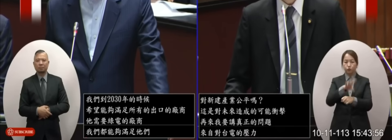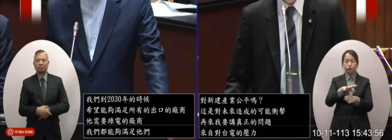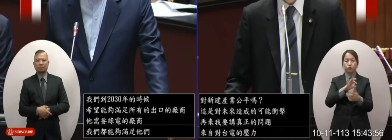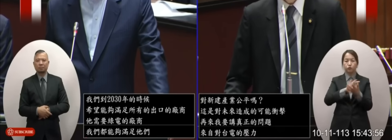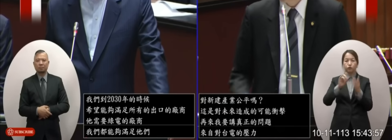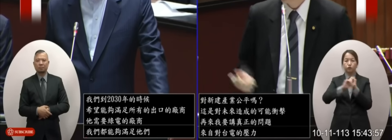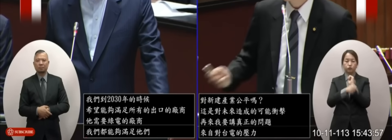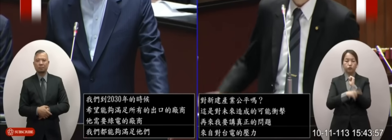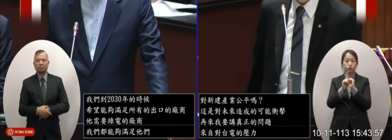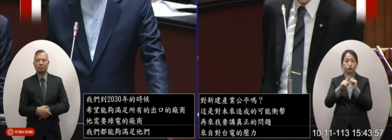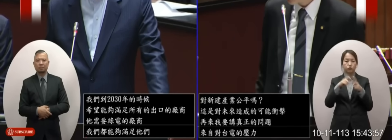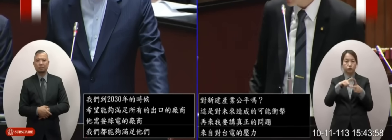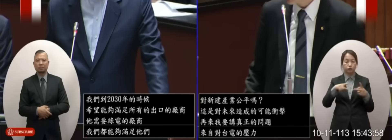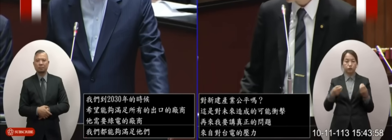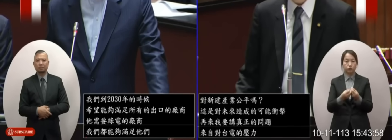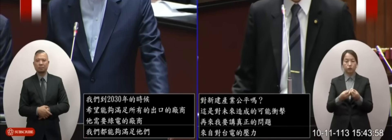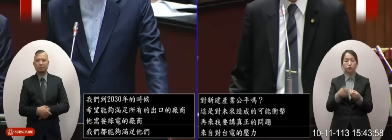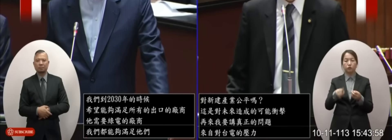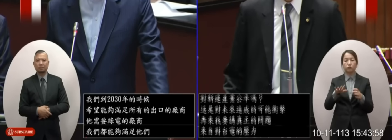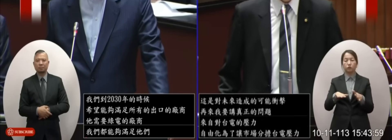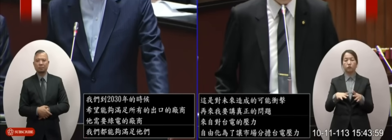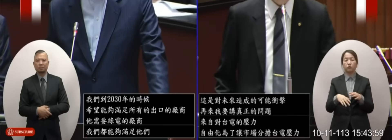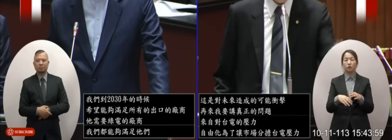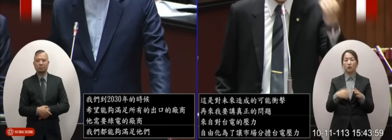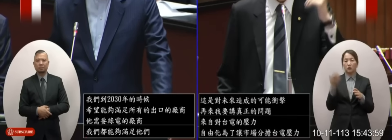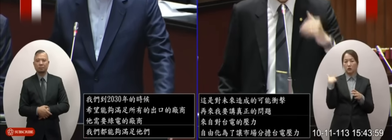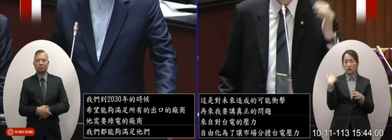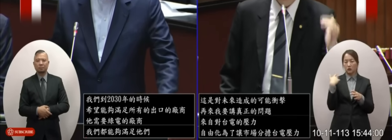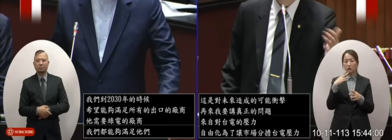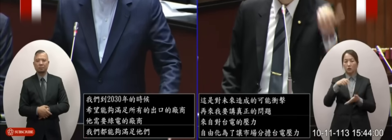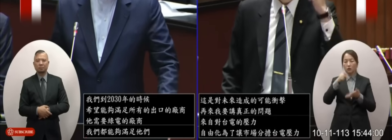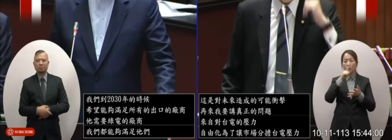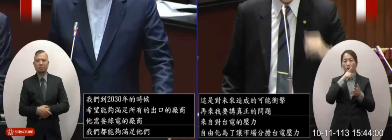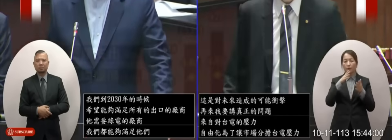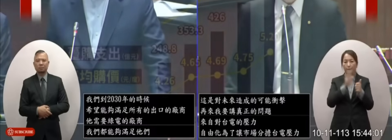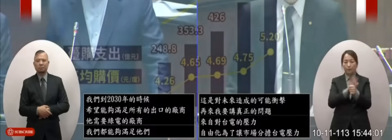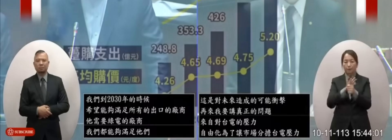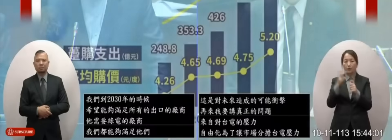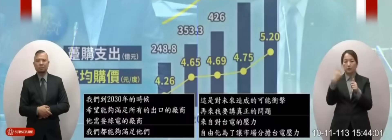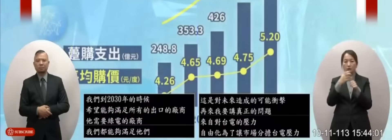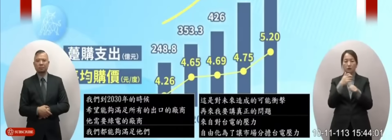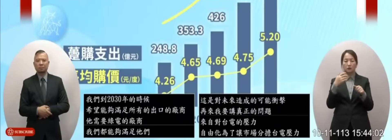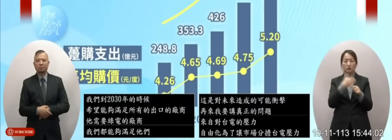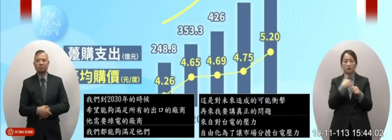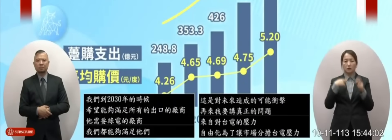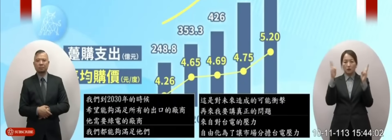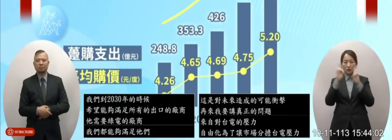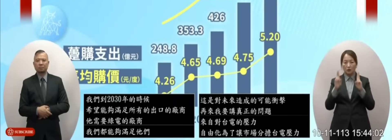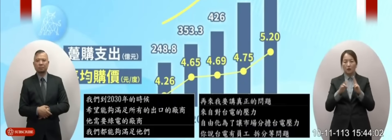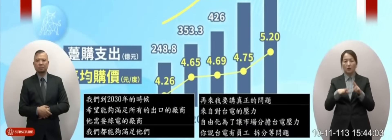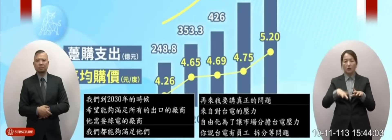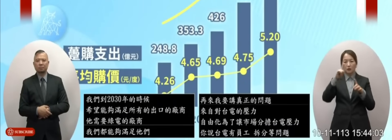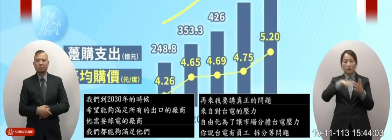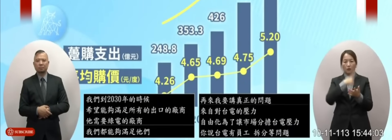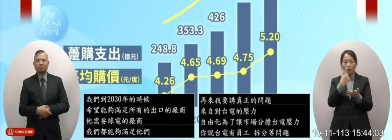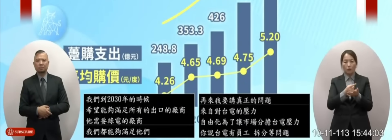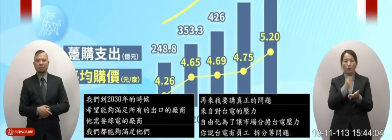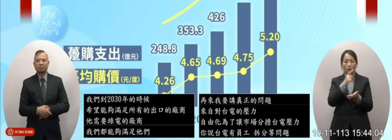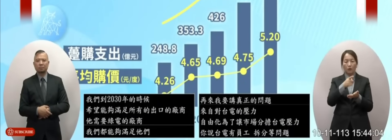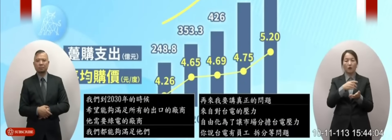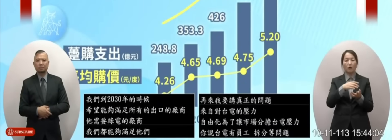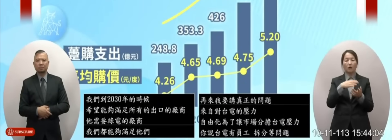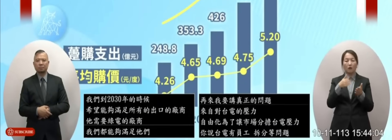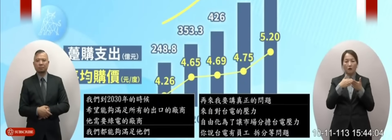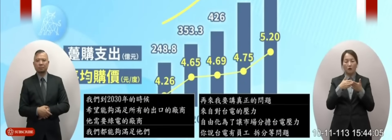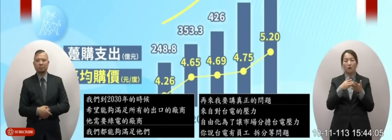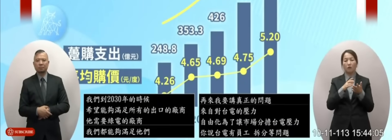啊？我们接下来就是本席要谈的、啊。我们当初讲，为了让再生能源先落地，我们要用趸购电价的方式来处理，当然也被